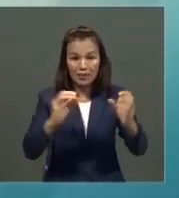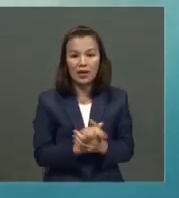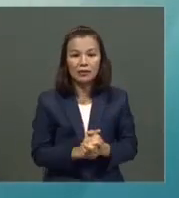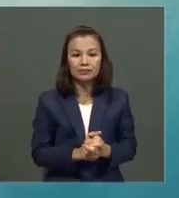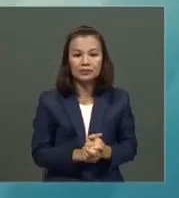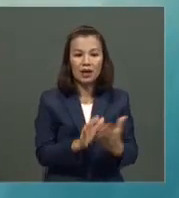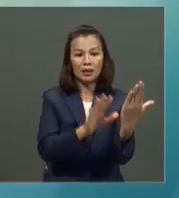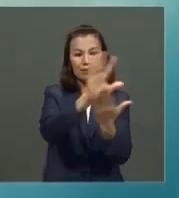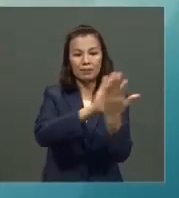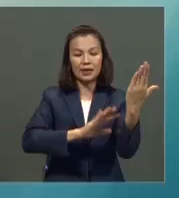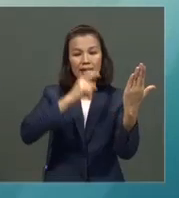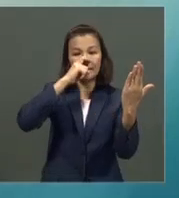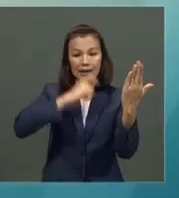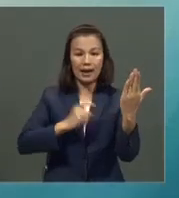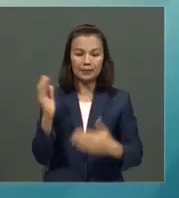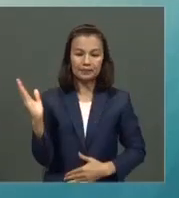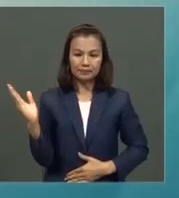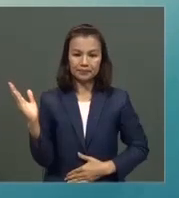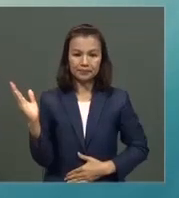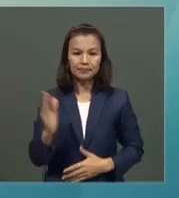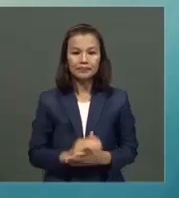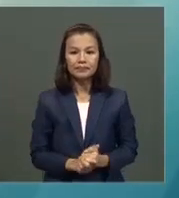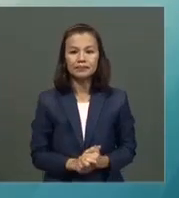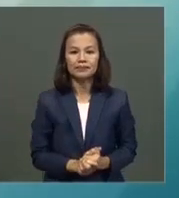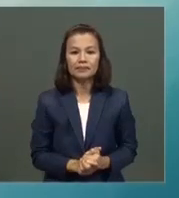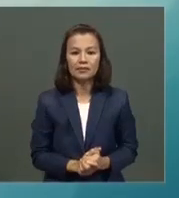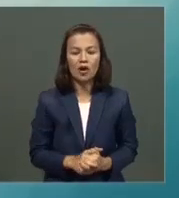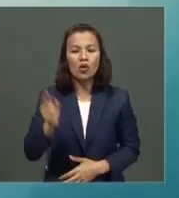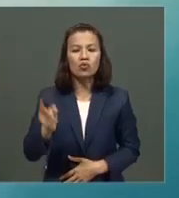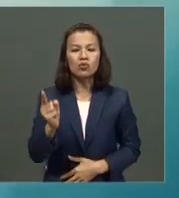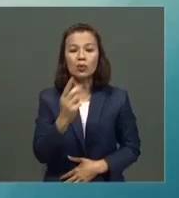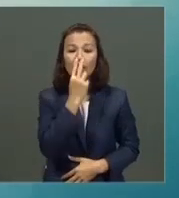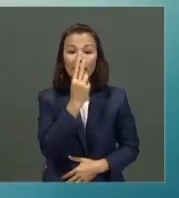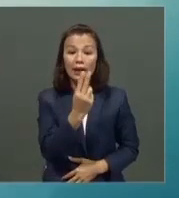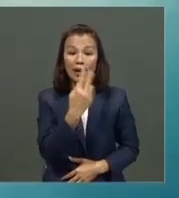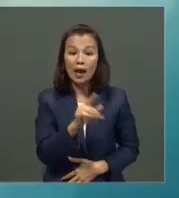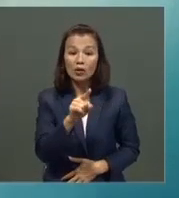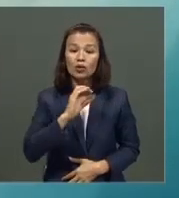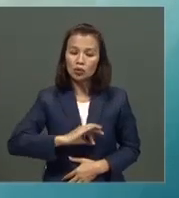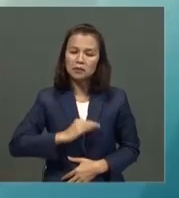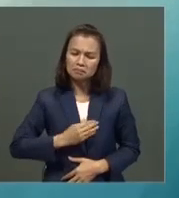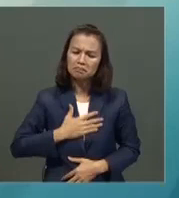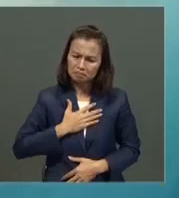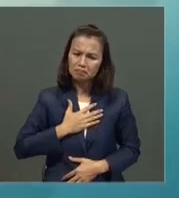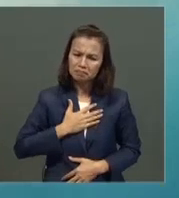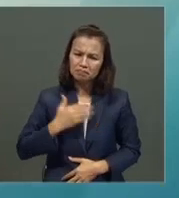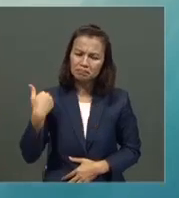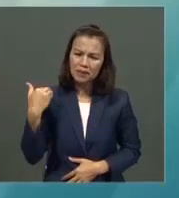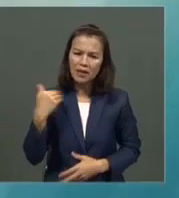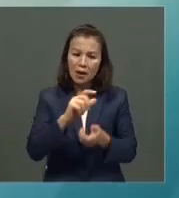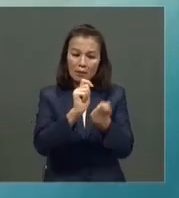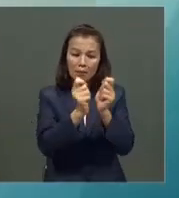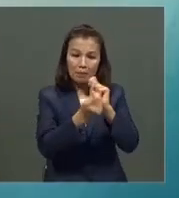ที่ประเทศไทยกันนิดนึงนะคะเหมือนที่พวกเราดูกันมาหลายวันแล้วก็ชื่นใจกันนิดหน่อยนะคะแผนที่ค่อนข้างจะกล